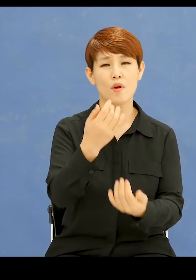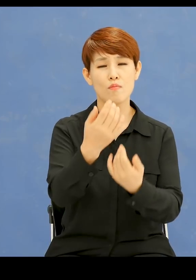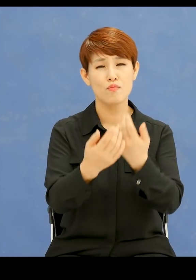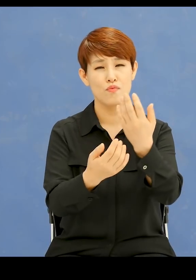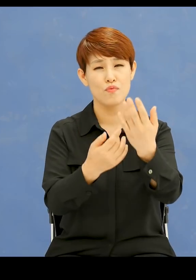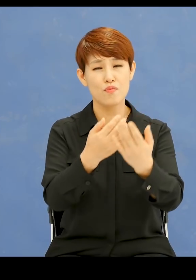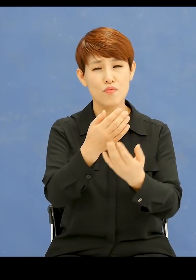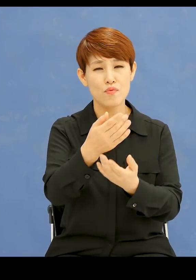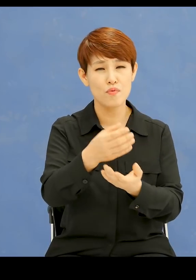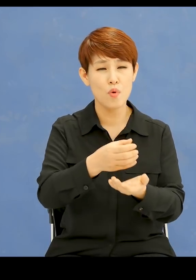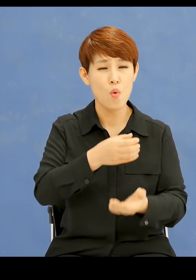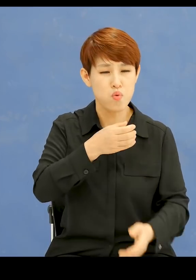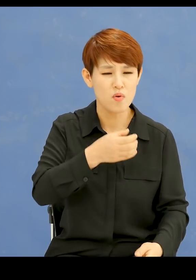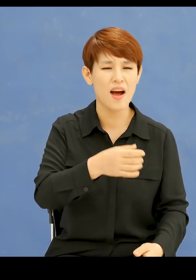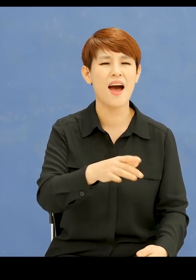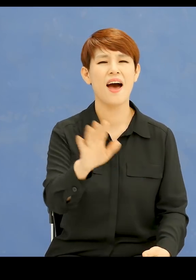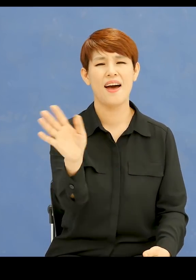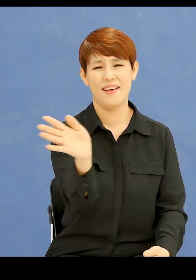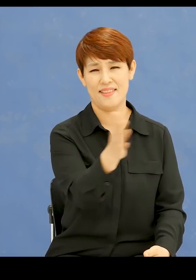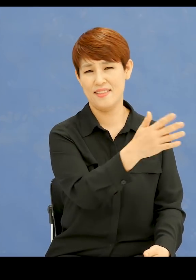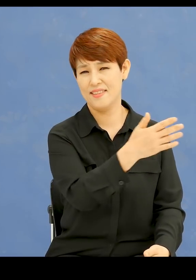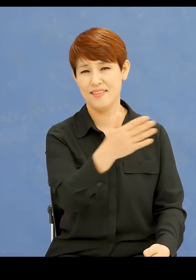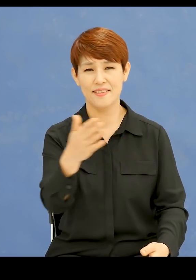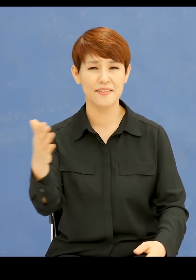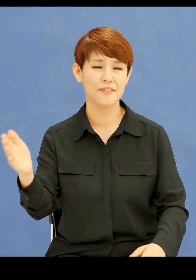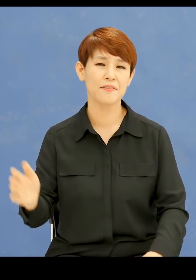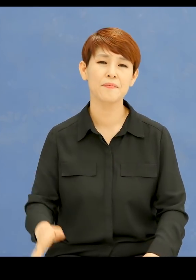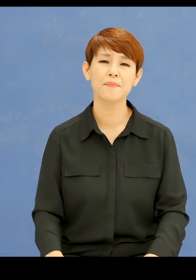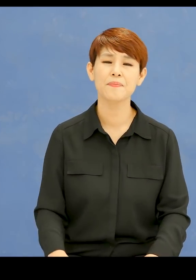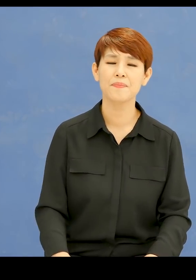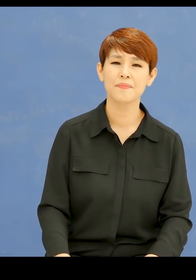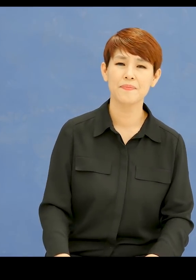꺼져가는 등불 끄지 않는